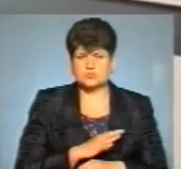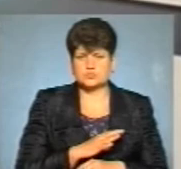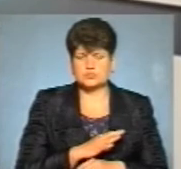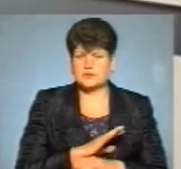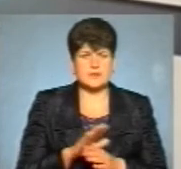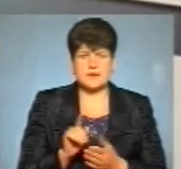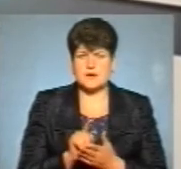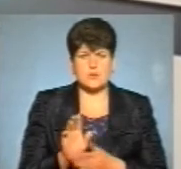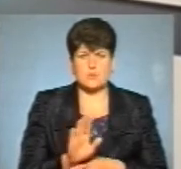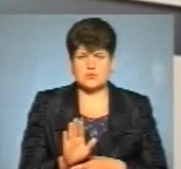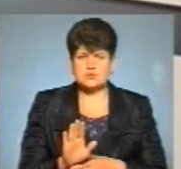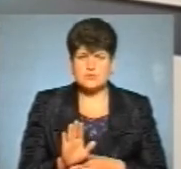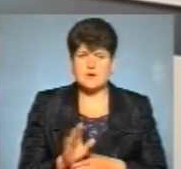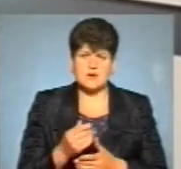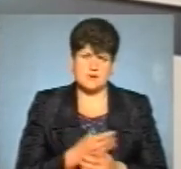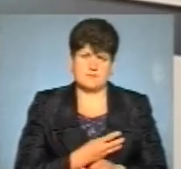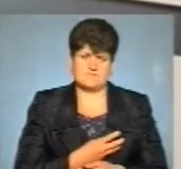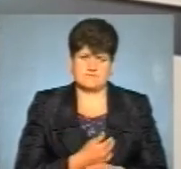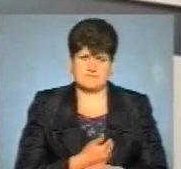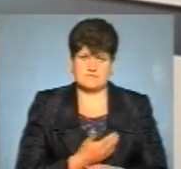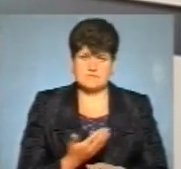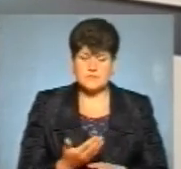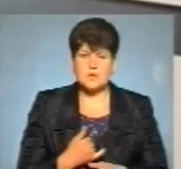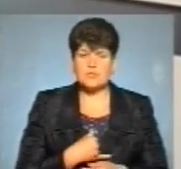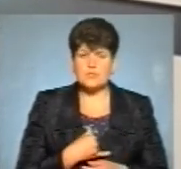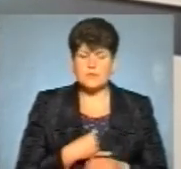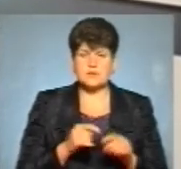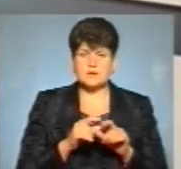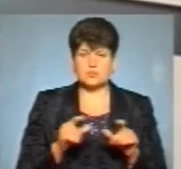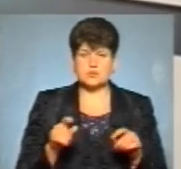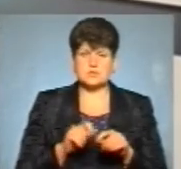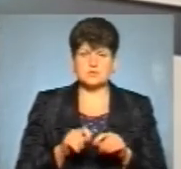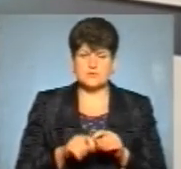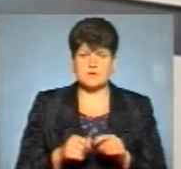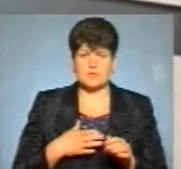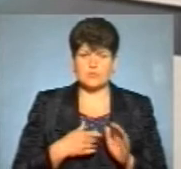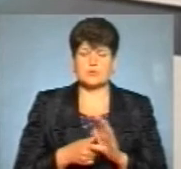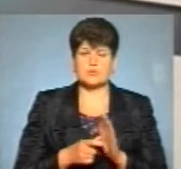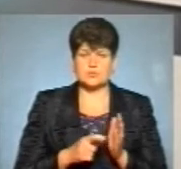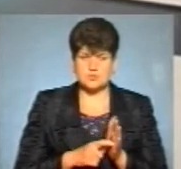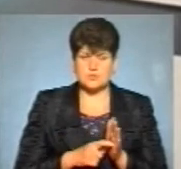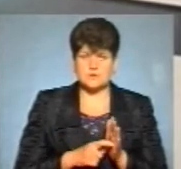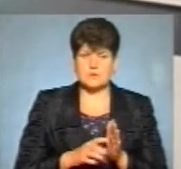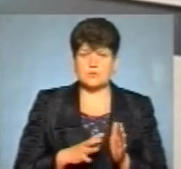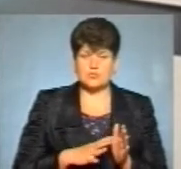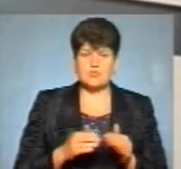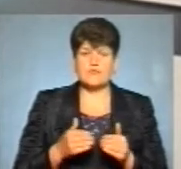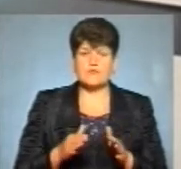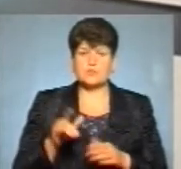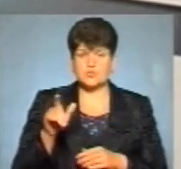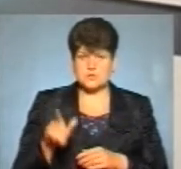не обов'язковим, а по бажанню, у мене на пункті тестування, в моїй аудиторії, був